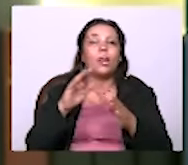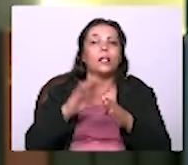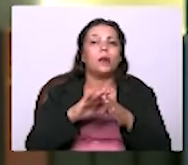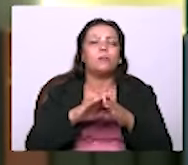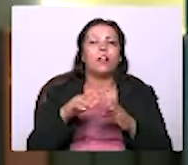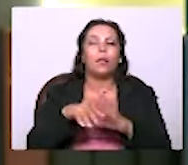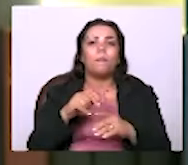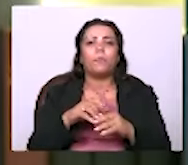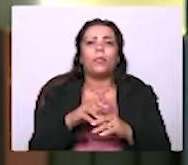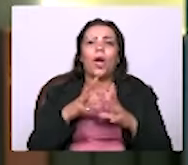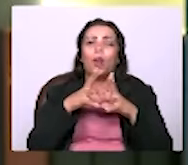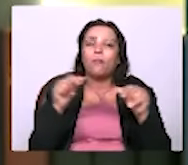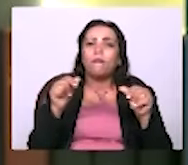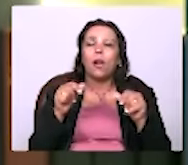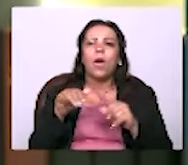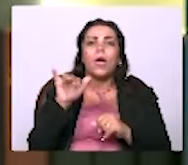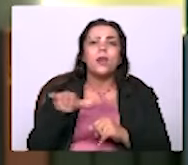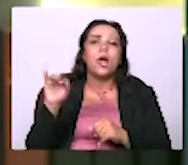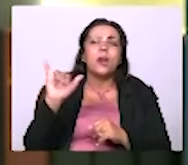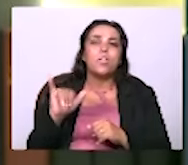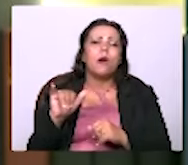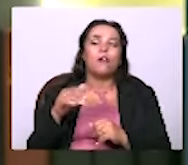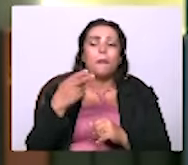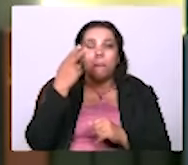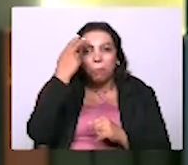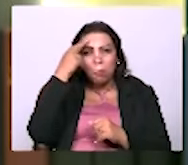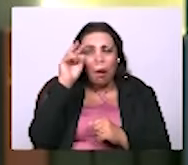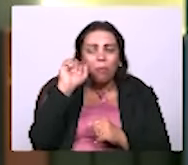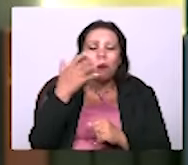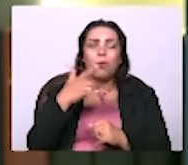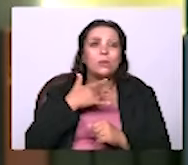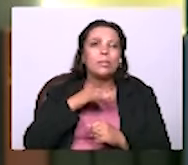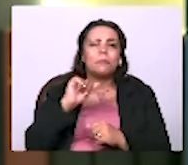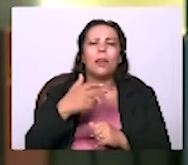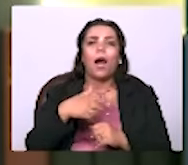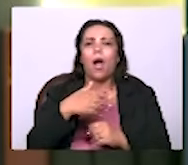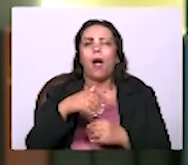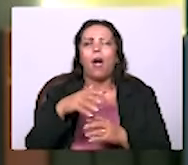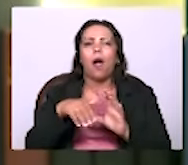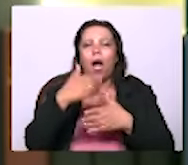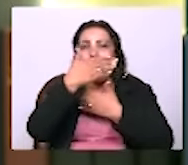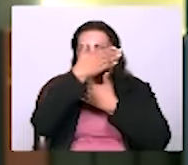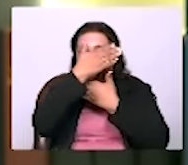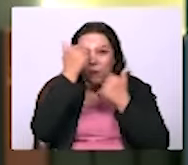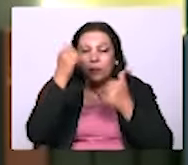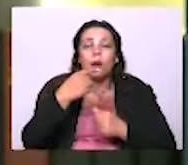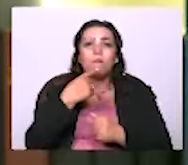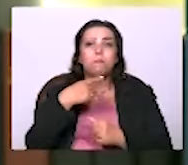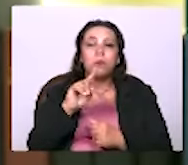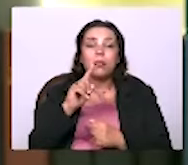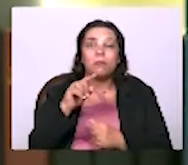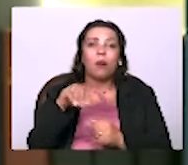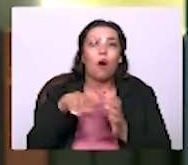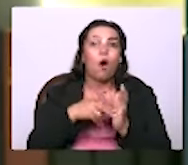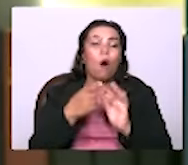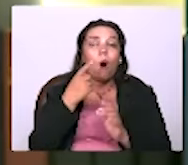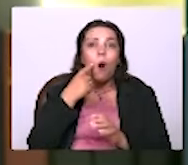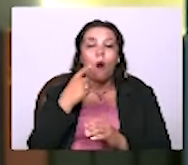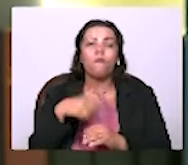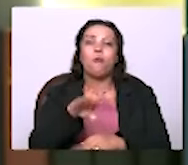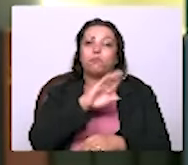اختفاء يحيى سنوار على معنويات حركه حماس لكن الحركات العقائديه